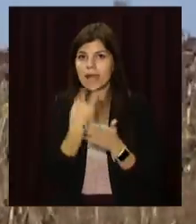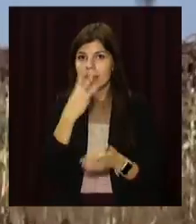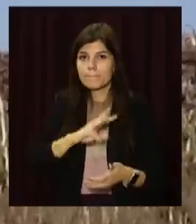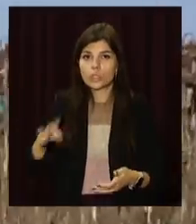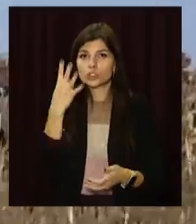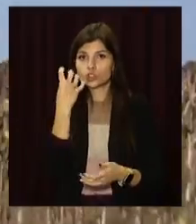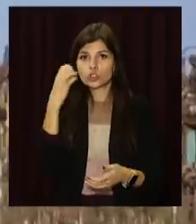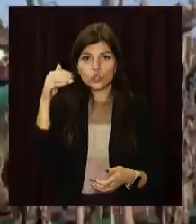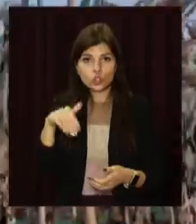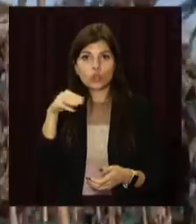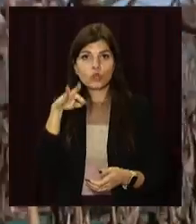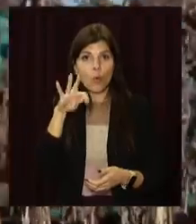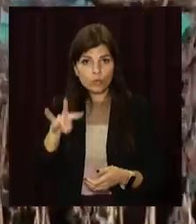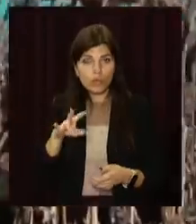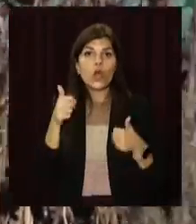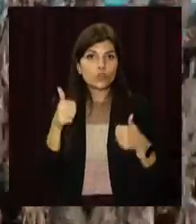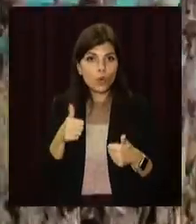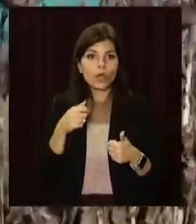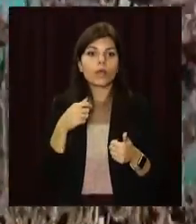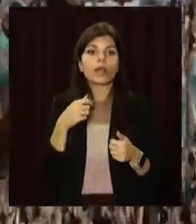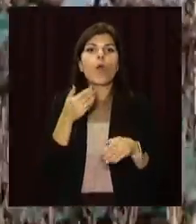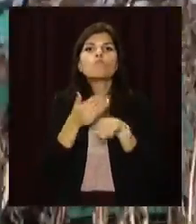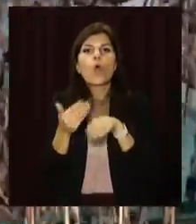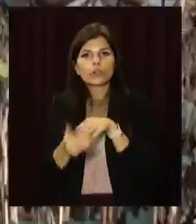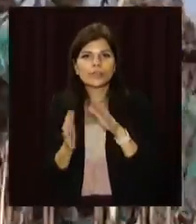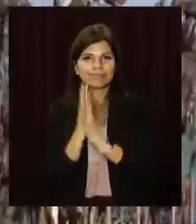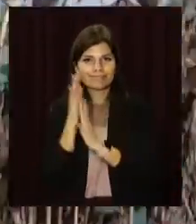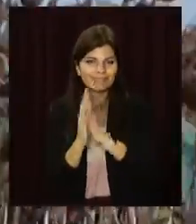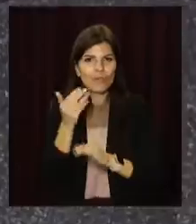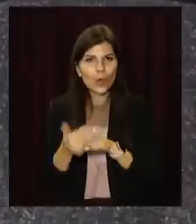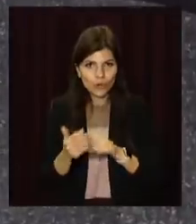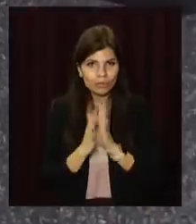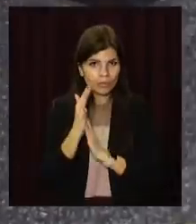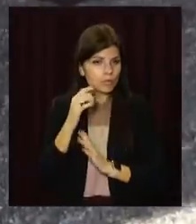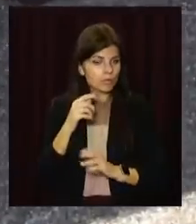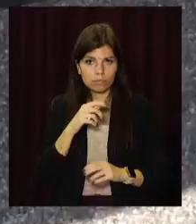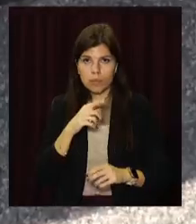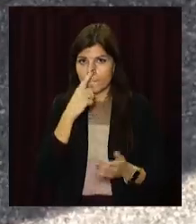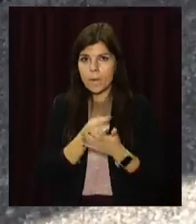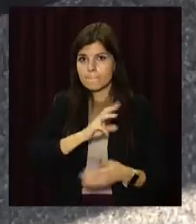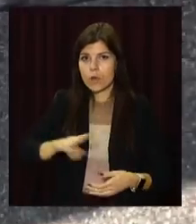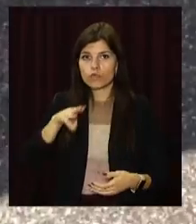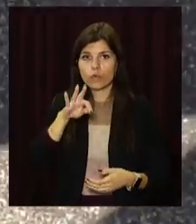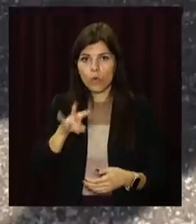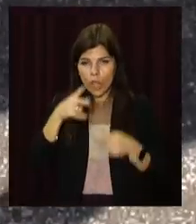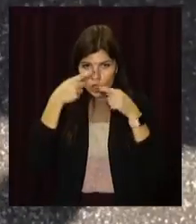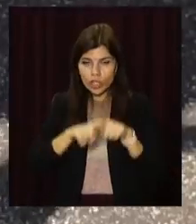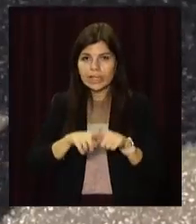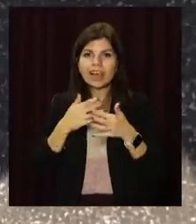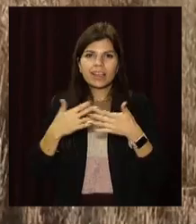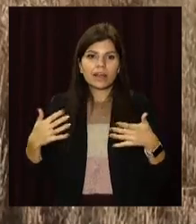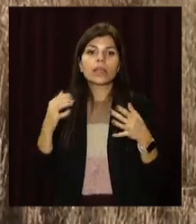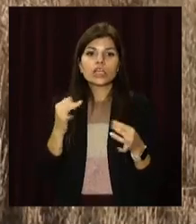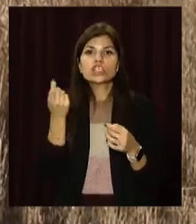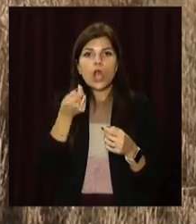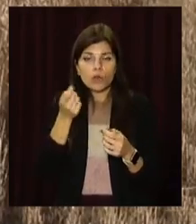мільйони 400 тонн. Добре вродили пісні сільськогосподарські підприємства, намолотили понад мільйон тонн технічних культур та стільки